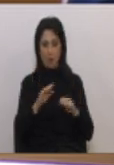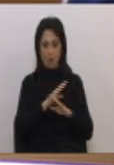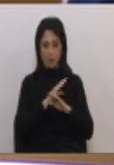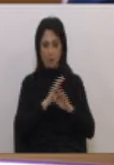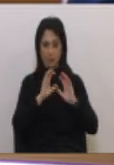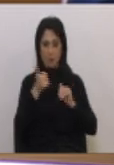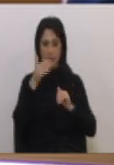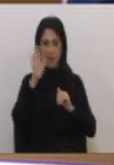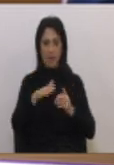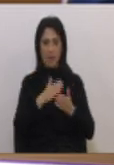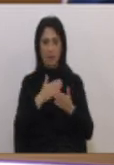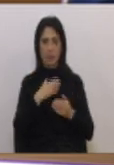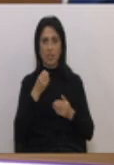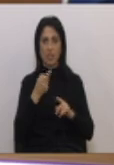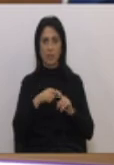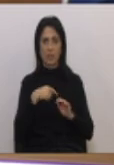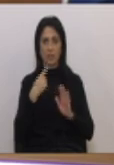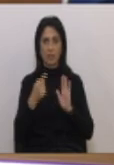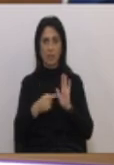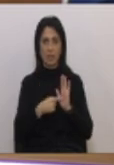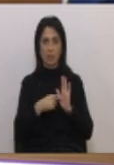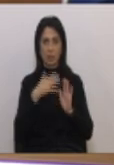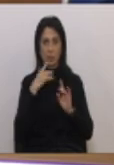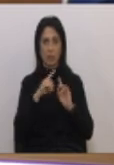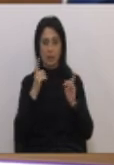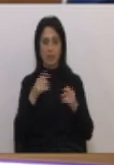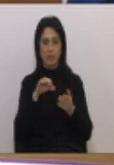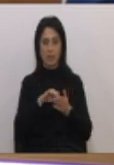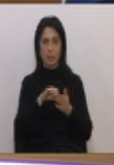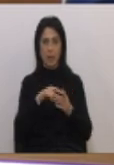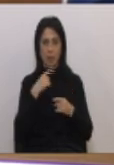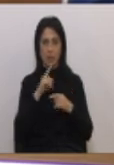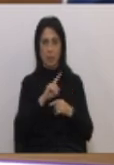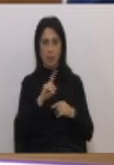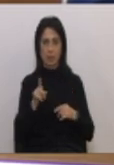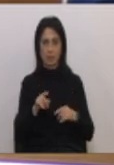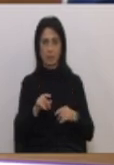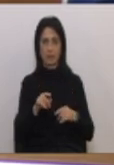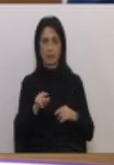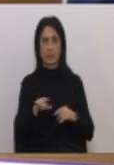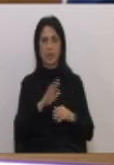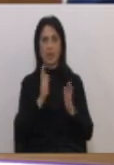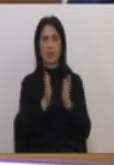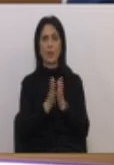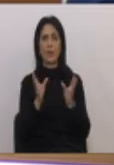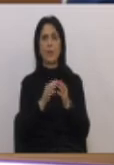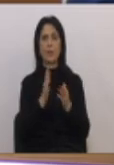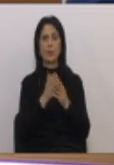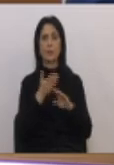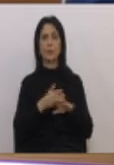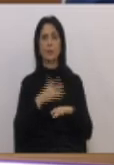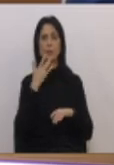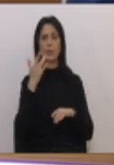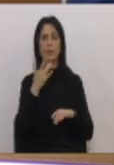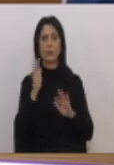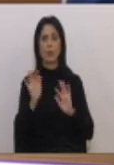მაჩვენებლით პირველ ადგილზე ვარ და კიდე ამ საკითხს რო უმრავლესობის წარმომადგენლები ამბობენ. მაგრამ ამ ყველაფერთან ერთად გვაქვს უმძიმესი